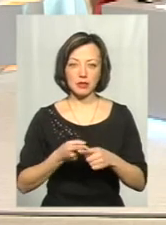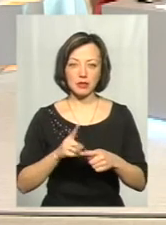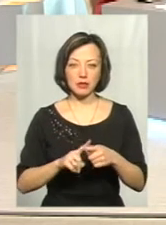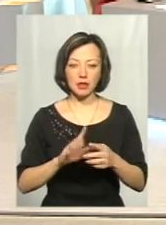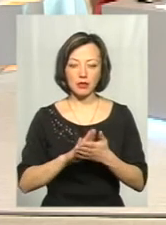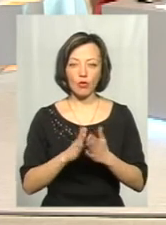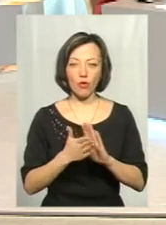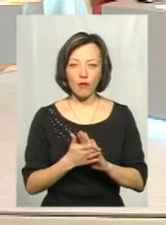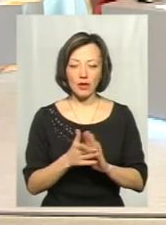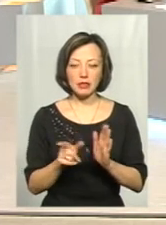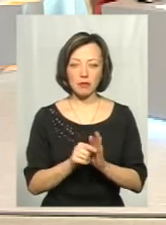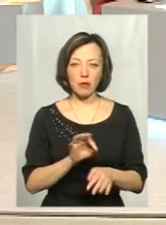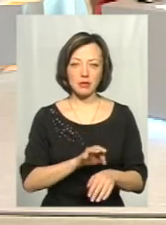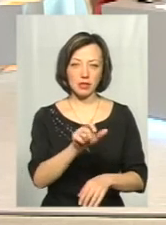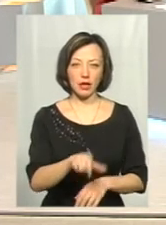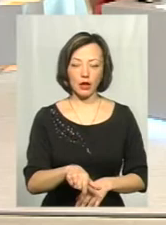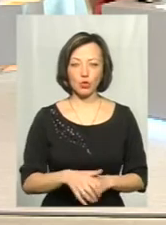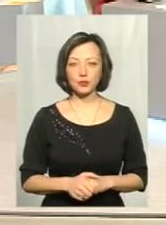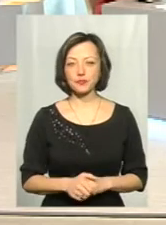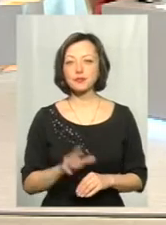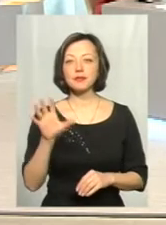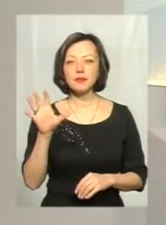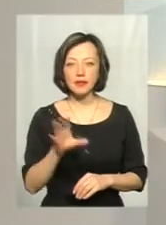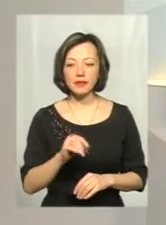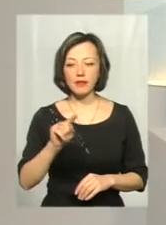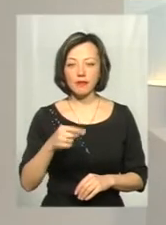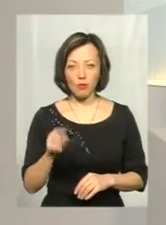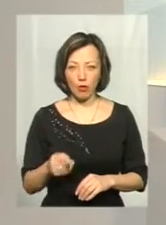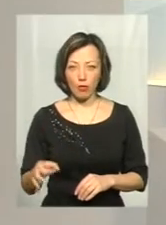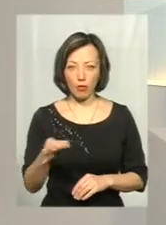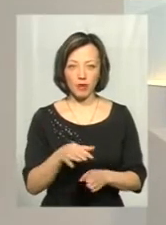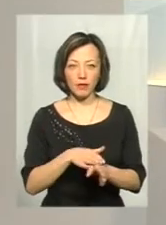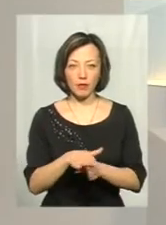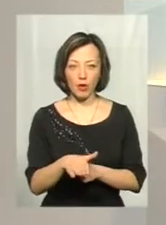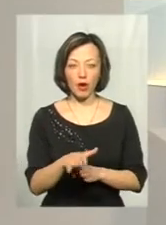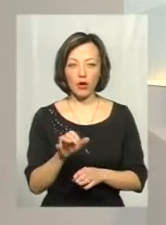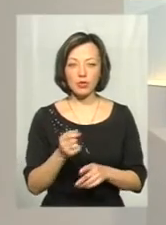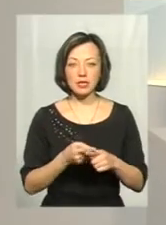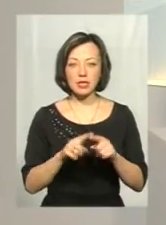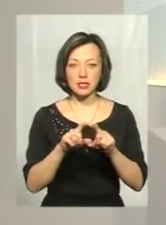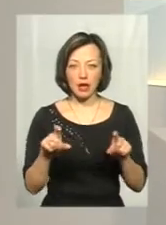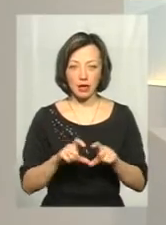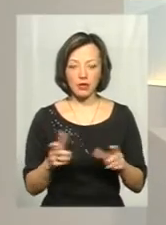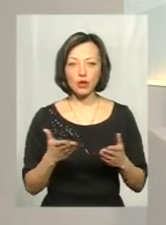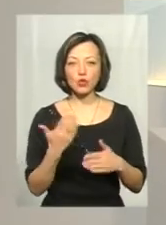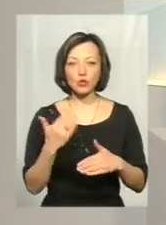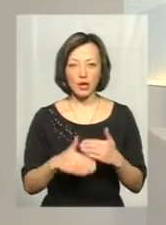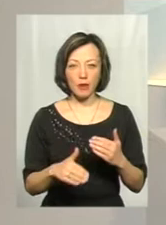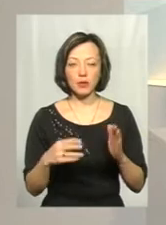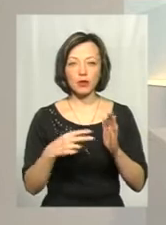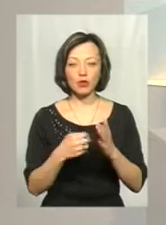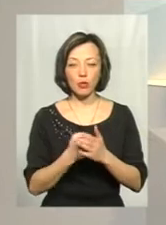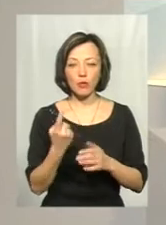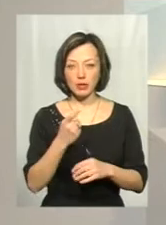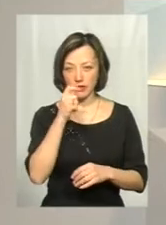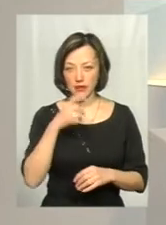укласти декларацію з пацієнтом. Тобто всі вимоги по області дотримані у цих закладах, які вже підключені, і до 1